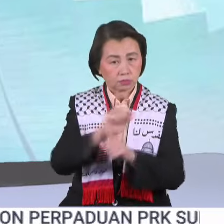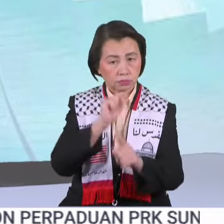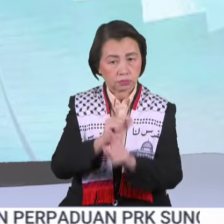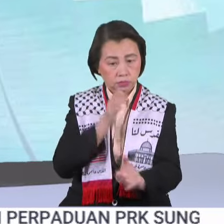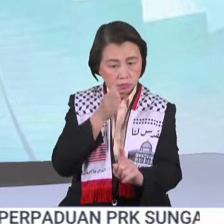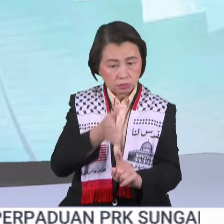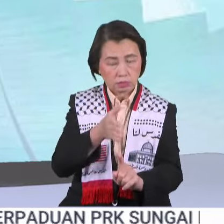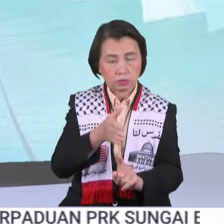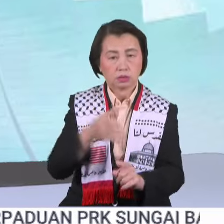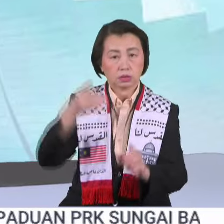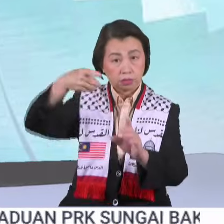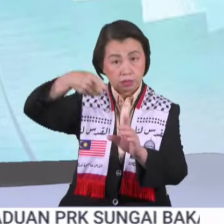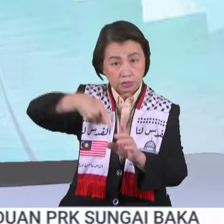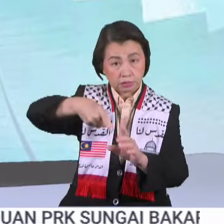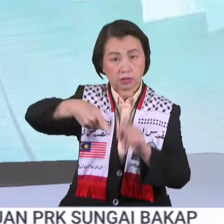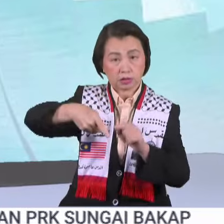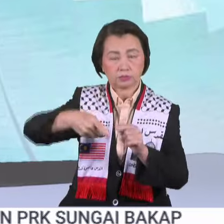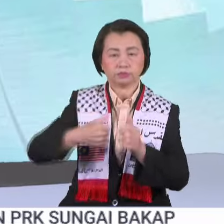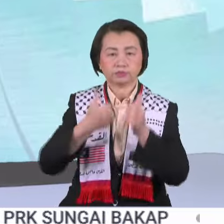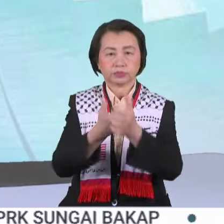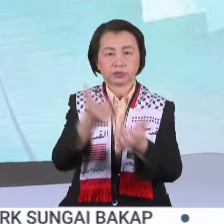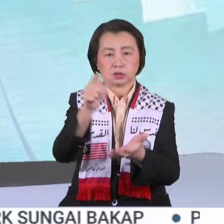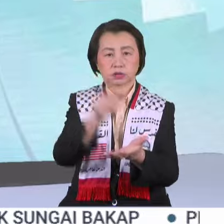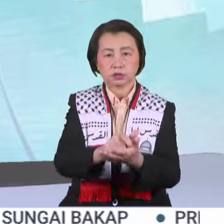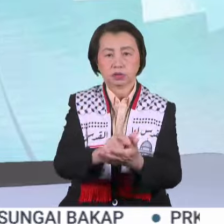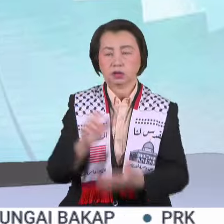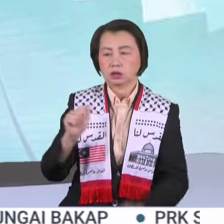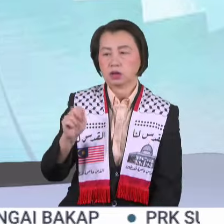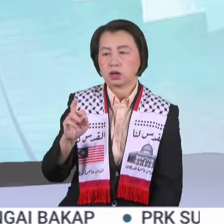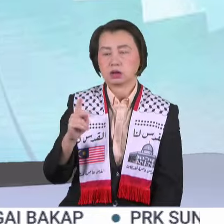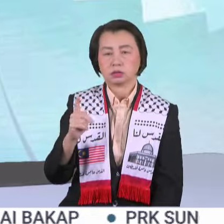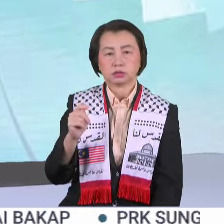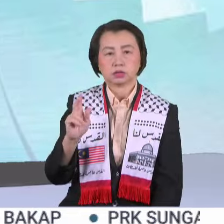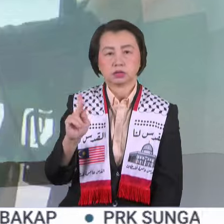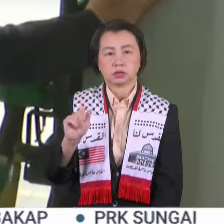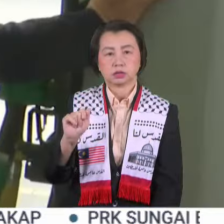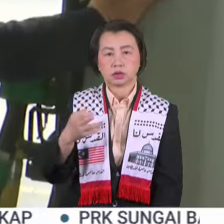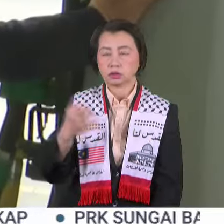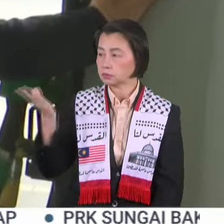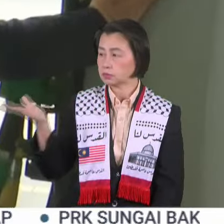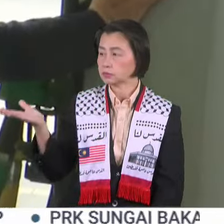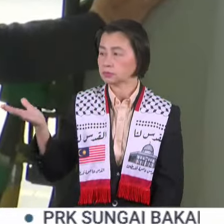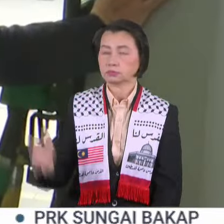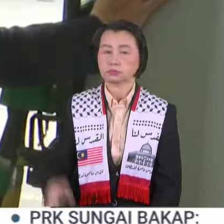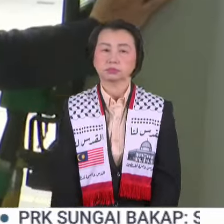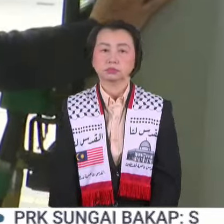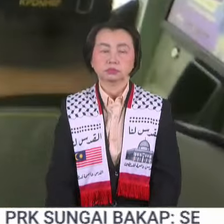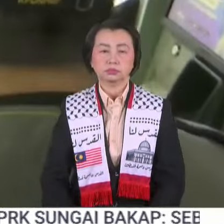penyasaran bahan bakar tersebut. Ikuti laporan disediakan Atikah Mahtar.